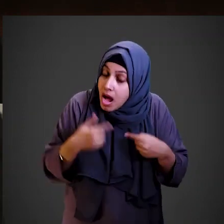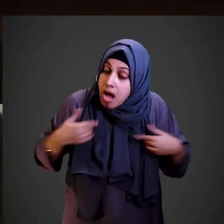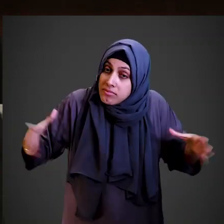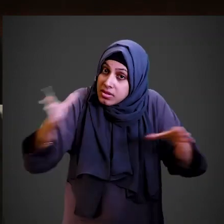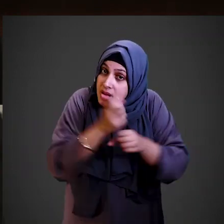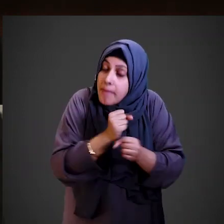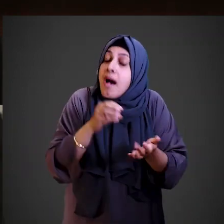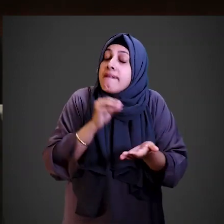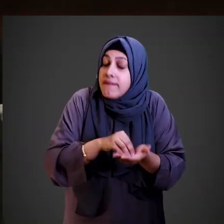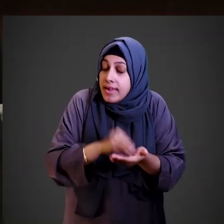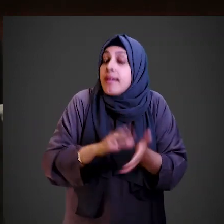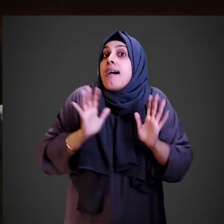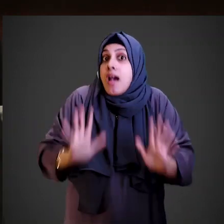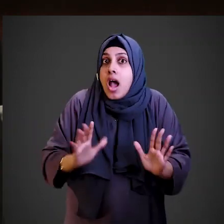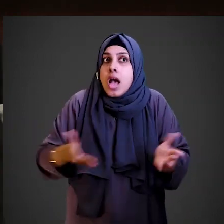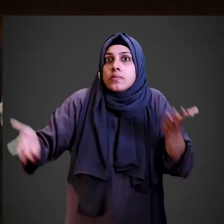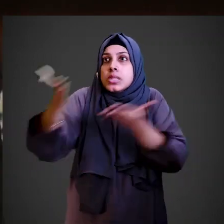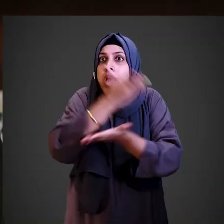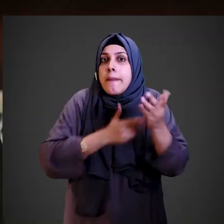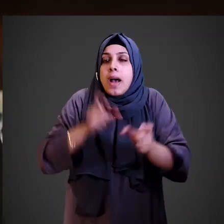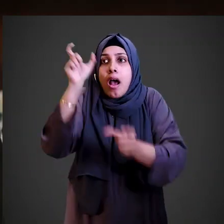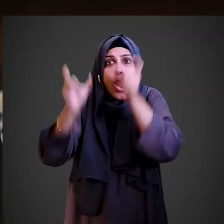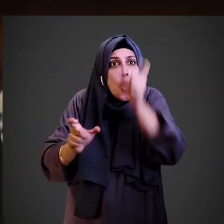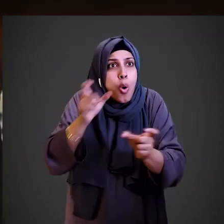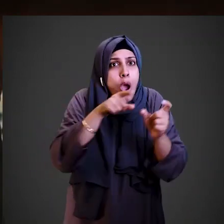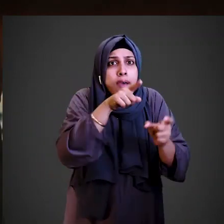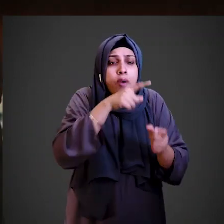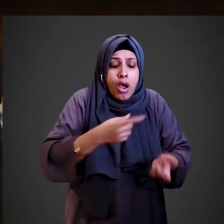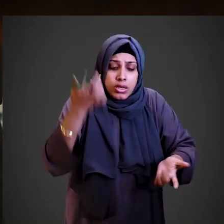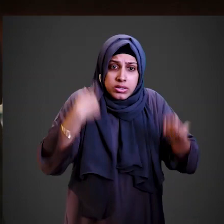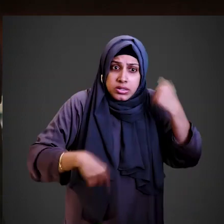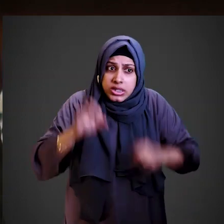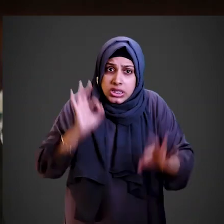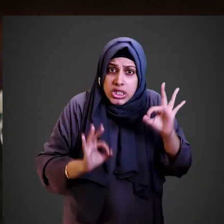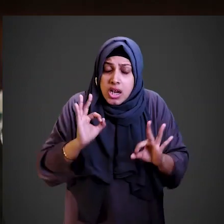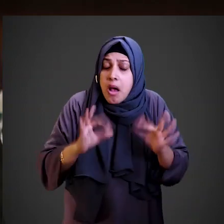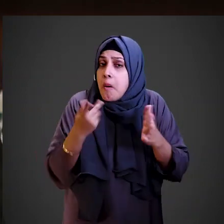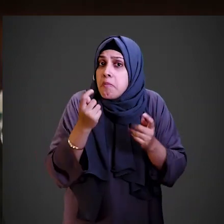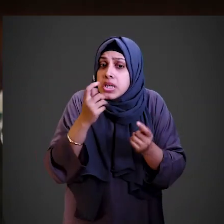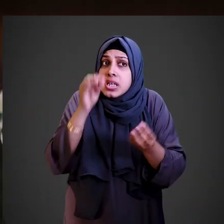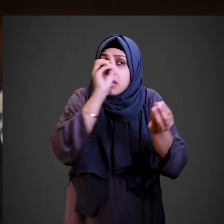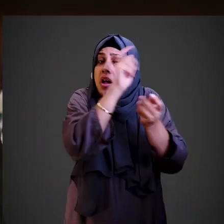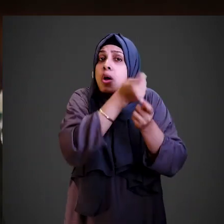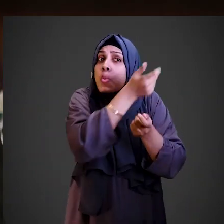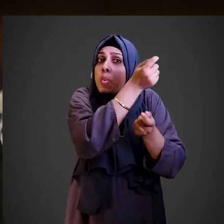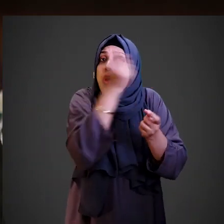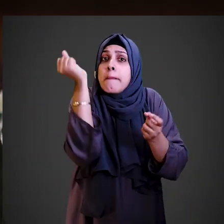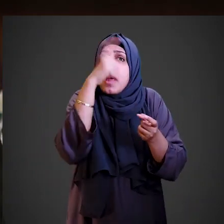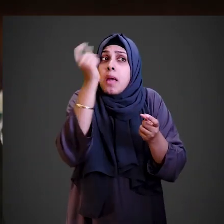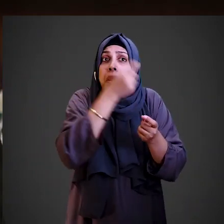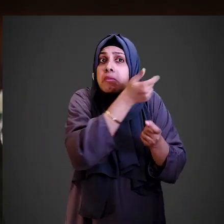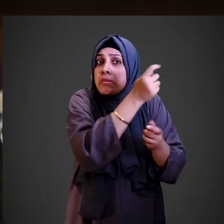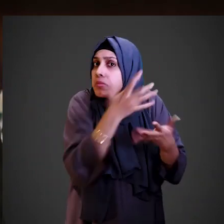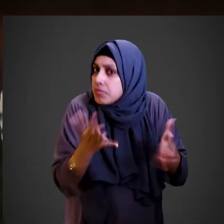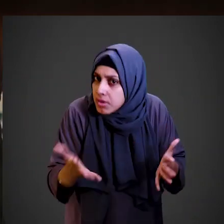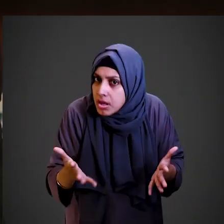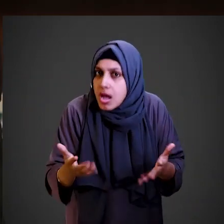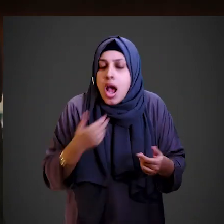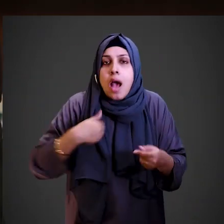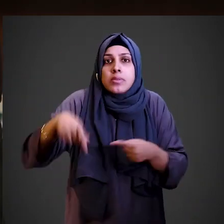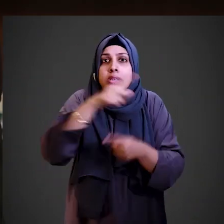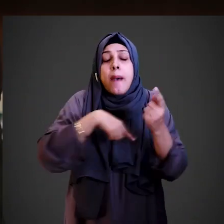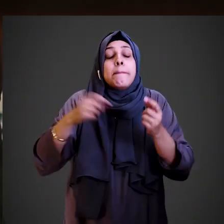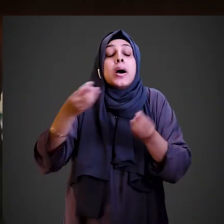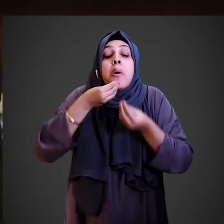سے ایسے لوگ جن کی کوئی ہیلتھ انشورنس نہیں ہے، جن کی کوئی پینشن فنڈز میں نہیں جاری کنٹریبیوشن،